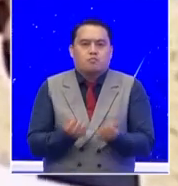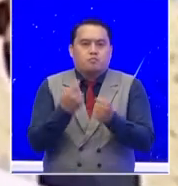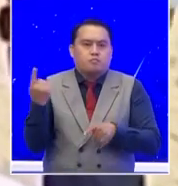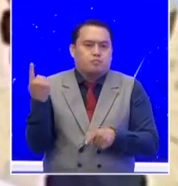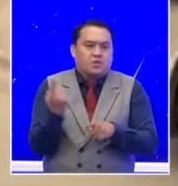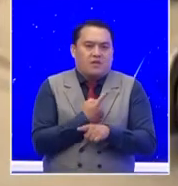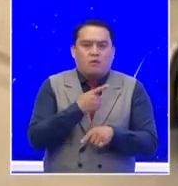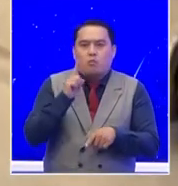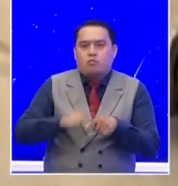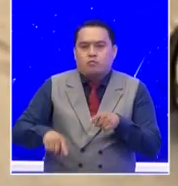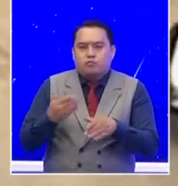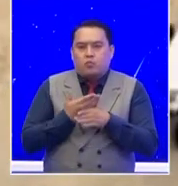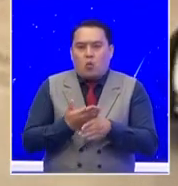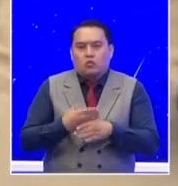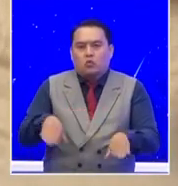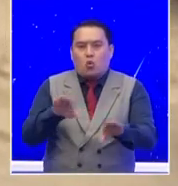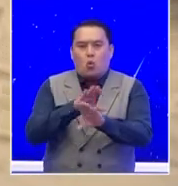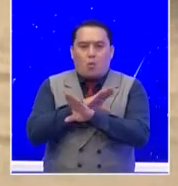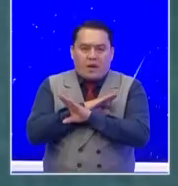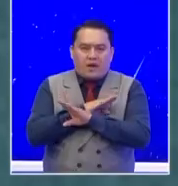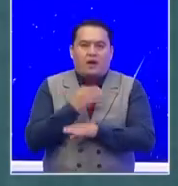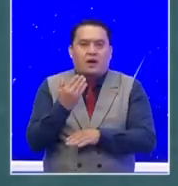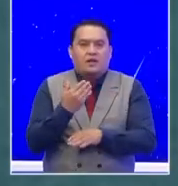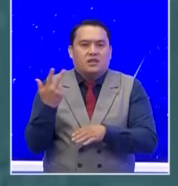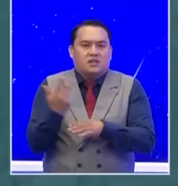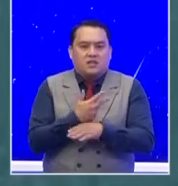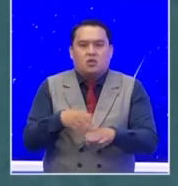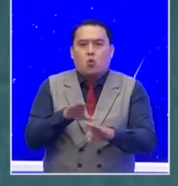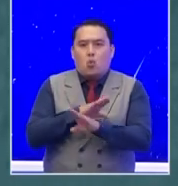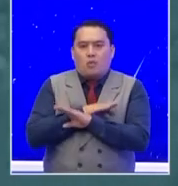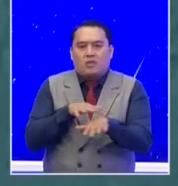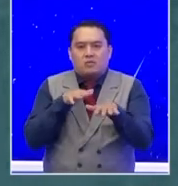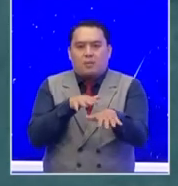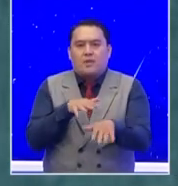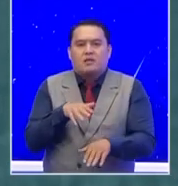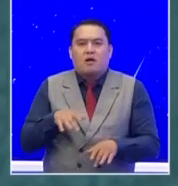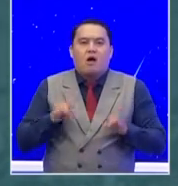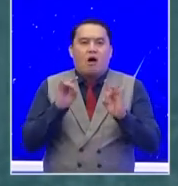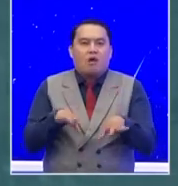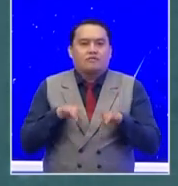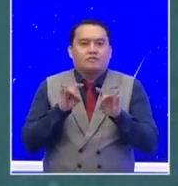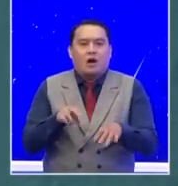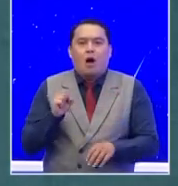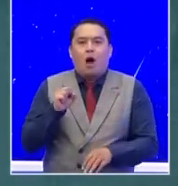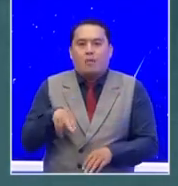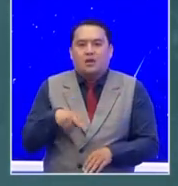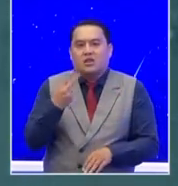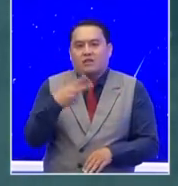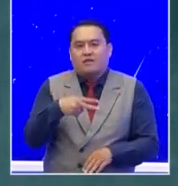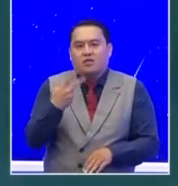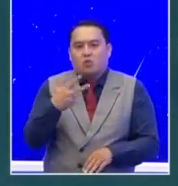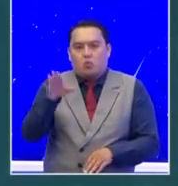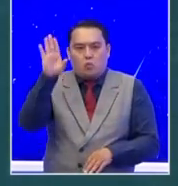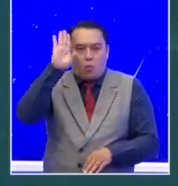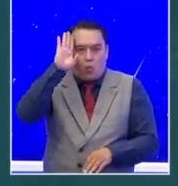помощь однако он скончался это третье в этом году смертельные нападения акул в австралии в апреле погиб 23-летний